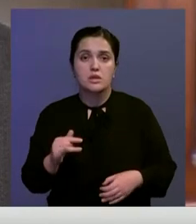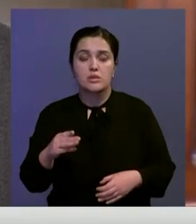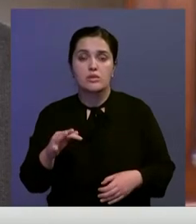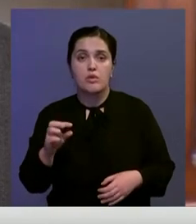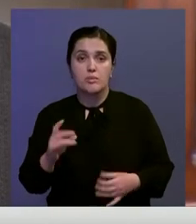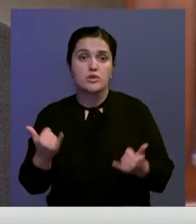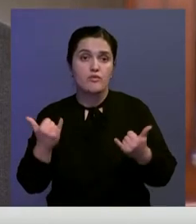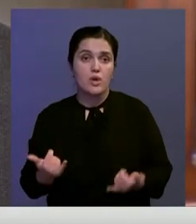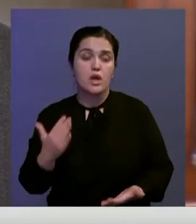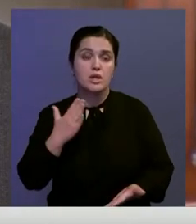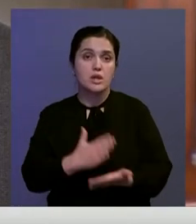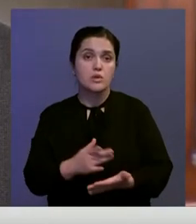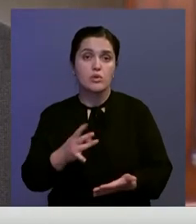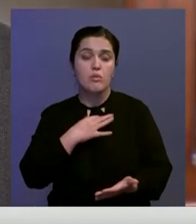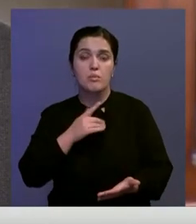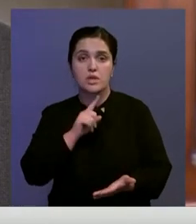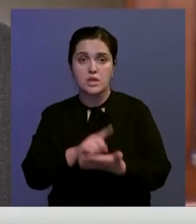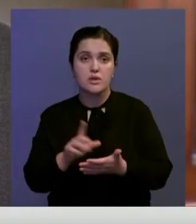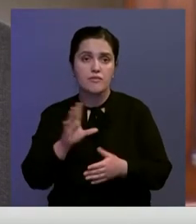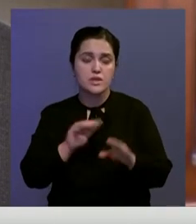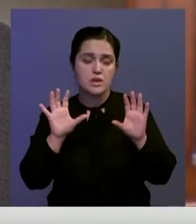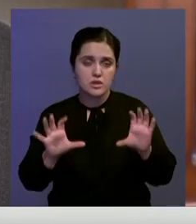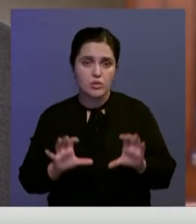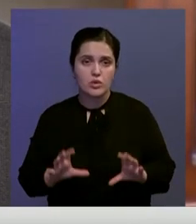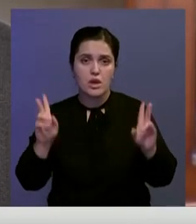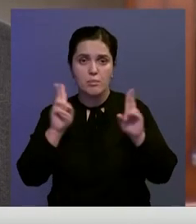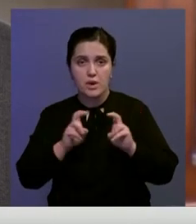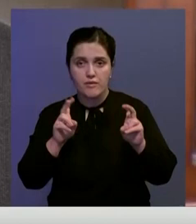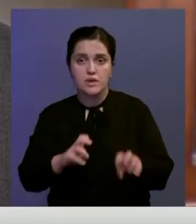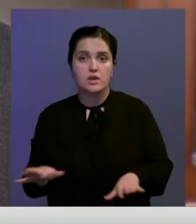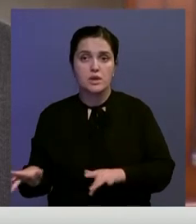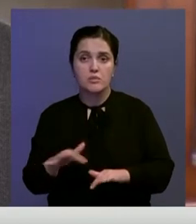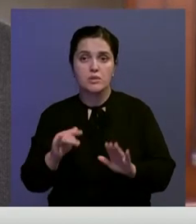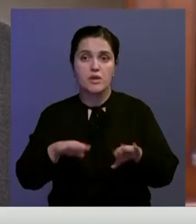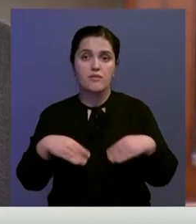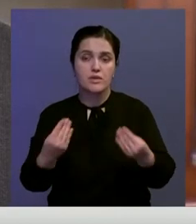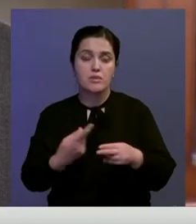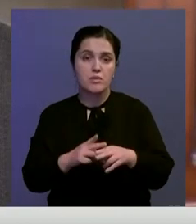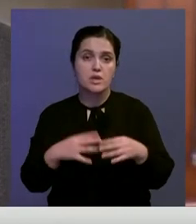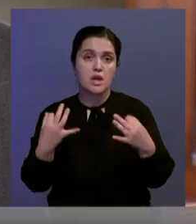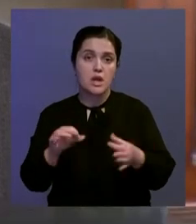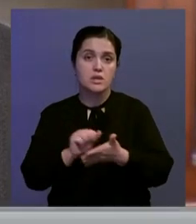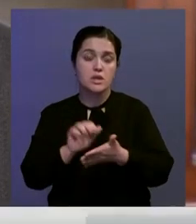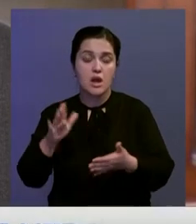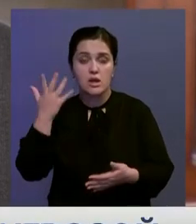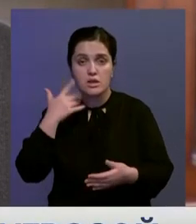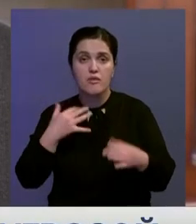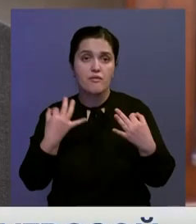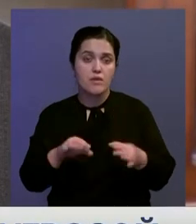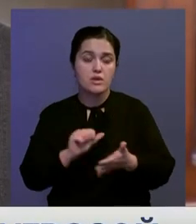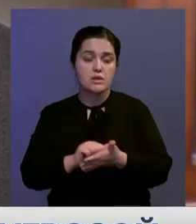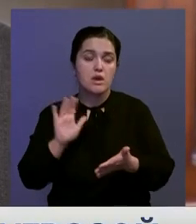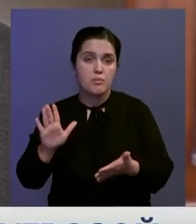Сегодня она существует, но мы должны все пройти законные процедуры и выдать им аккредитацию. После того, как им будет выдана